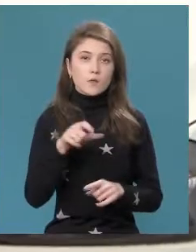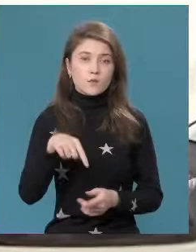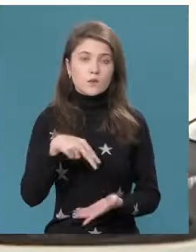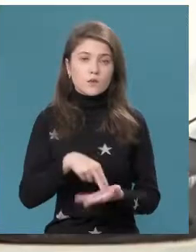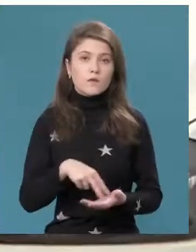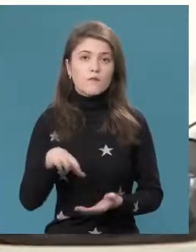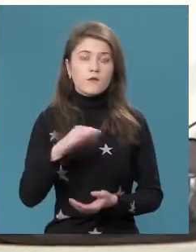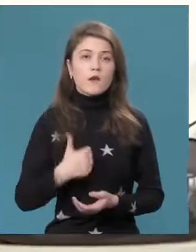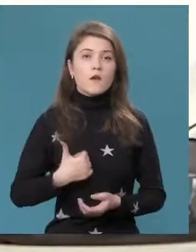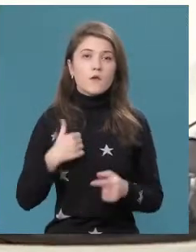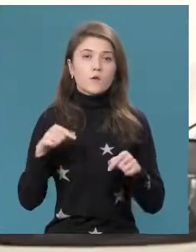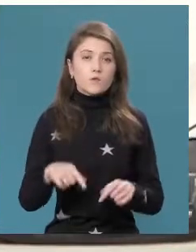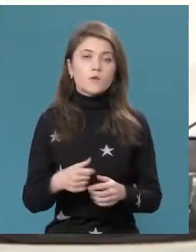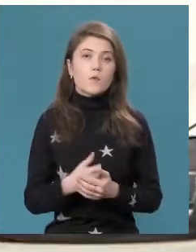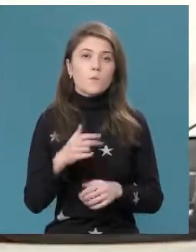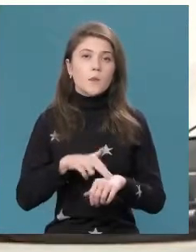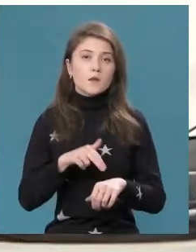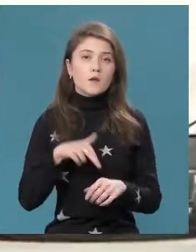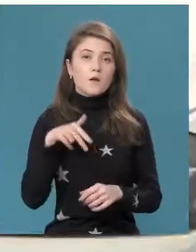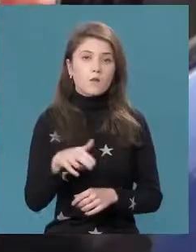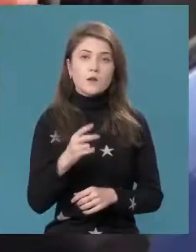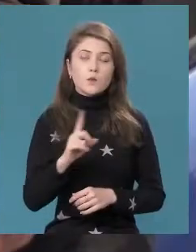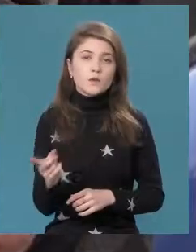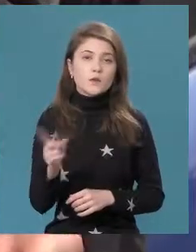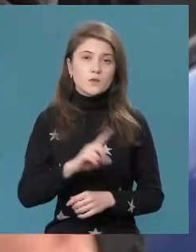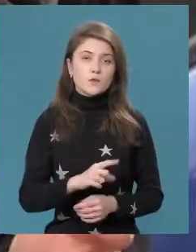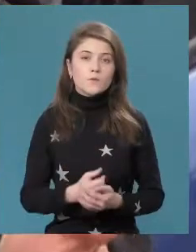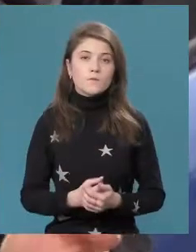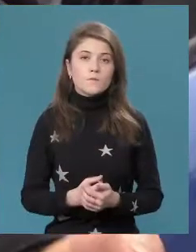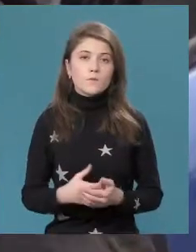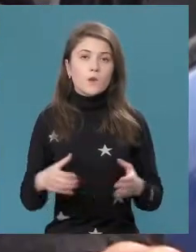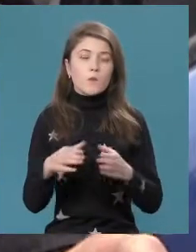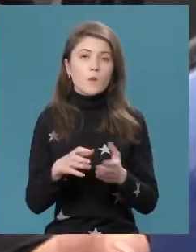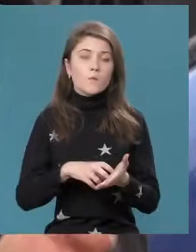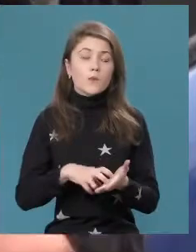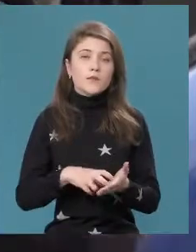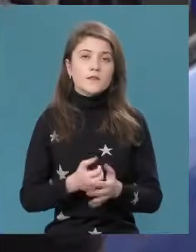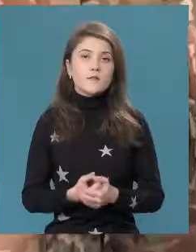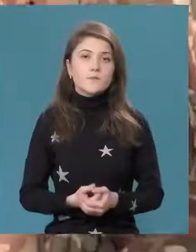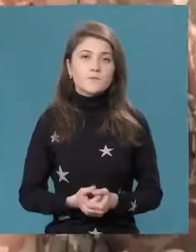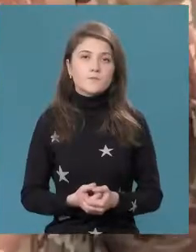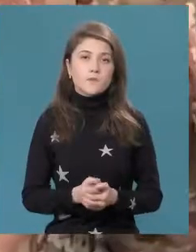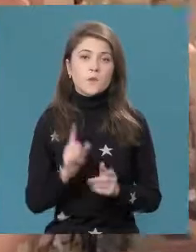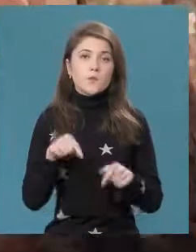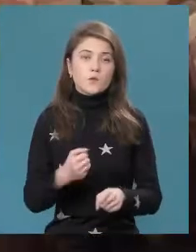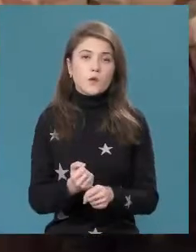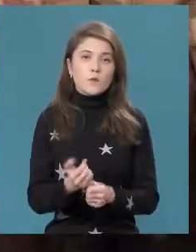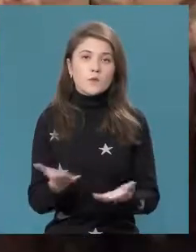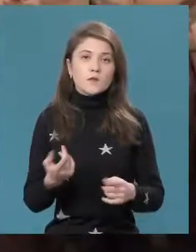герої тут. Міліція ходить не туди, не сюди, бо толпа боїться. Це, ну що тут робиться? Це була